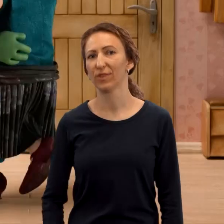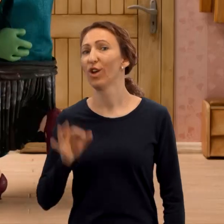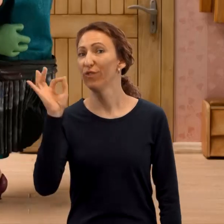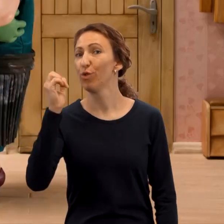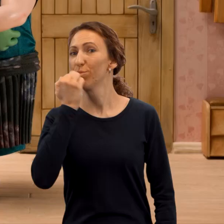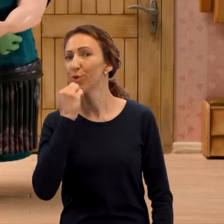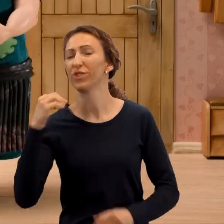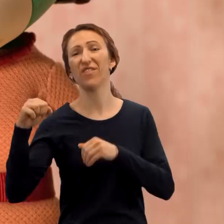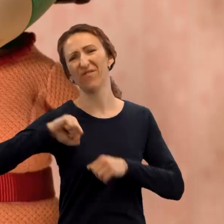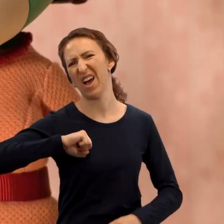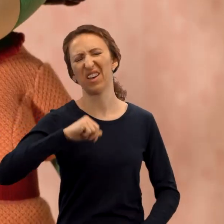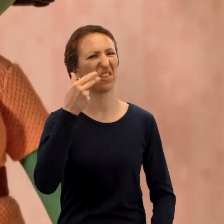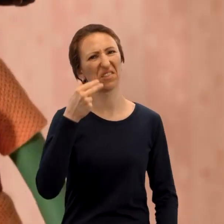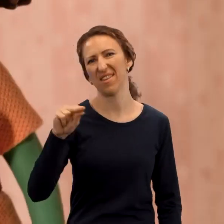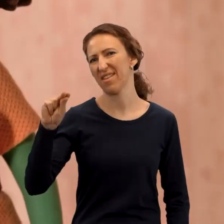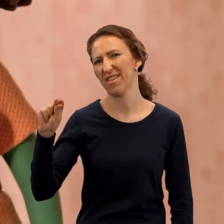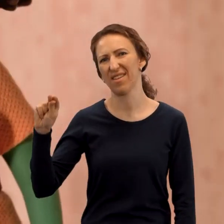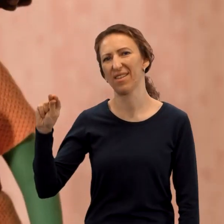A te twoje nie są fajne,